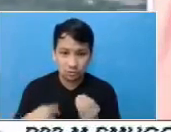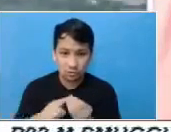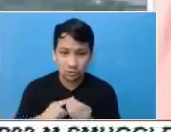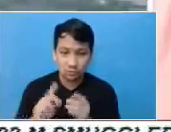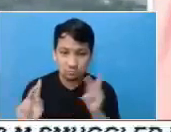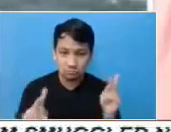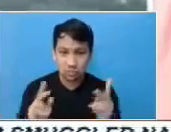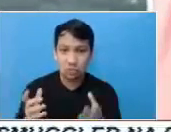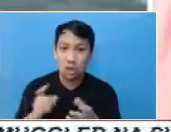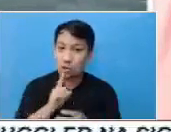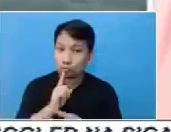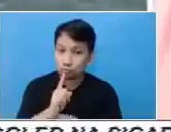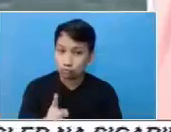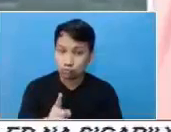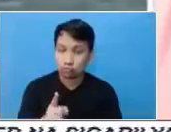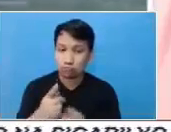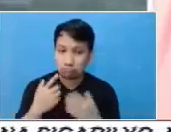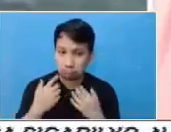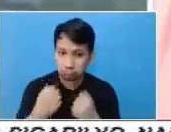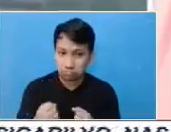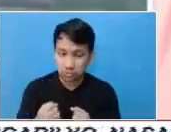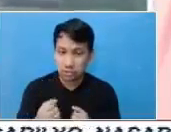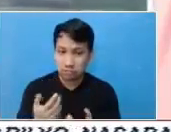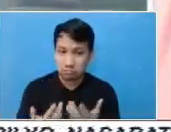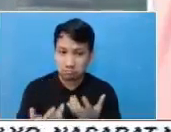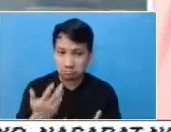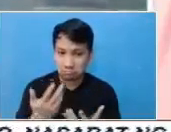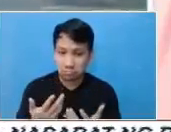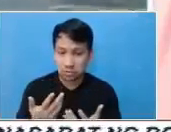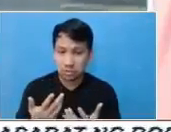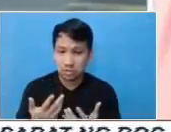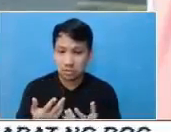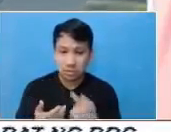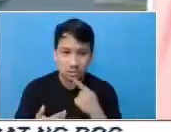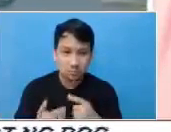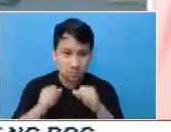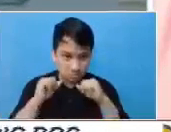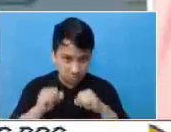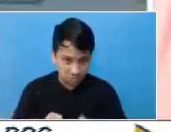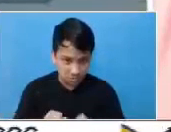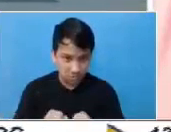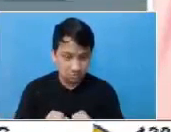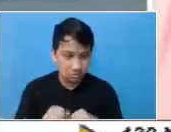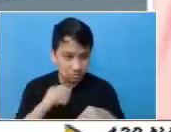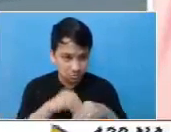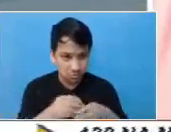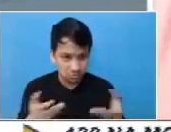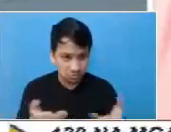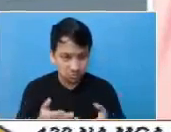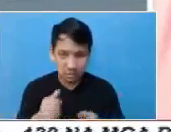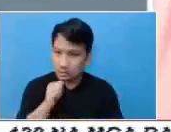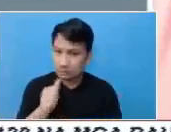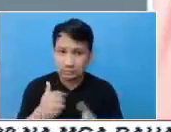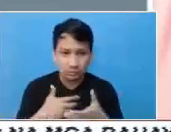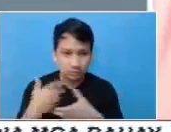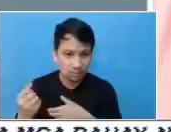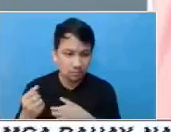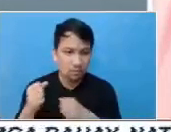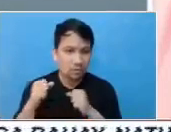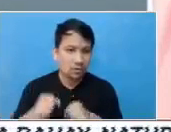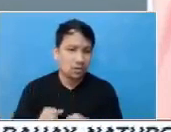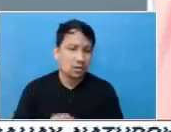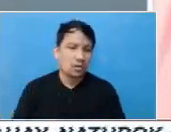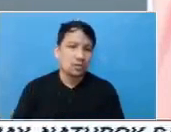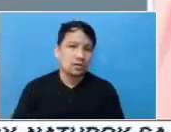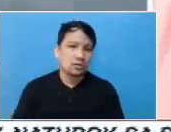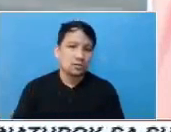So hindi naman nalalakad doon. Baka pwedeng mas magandang face mask na N95. Ang talagang mask